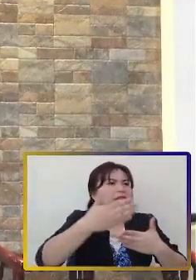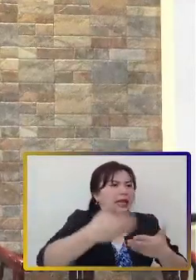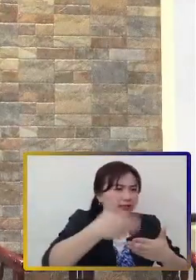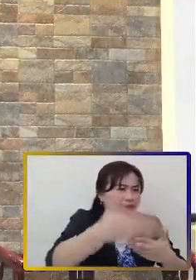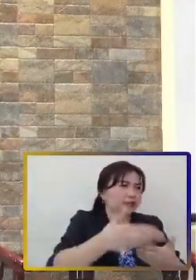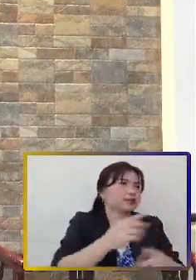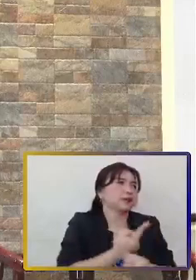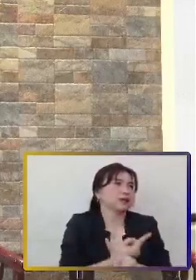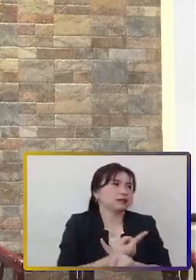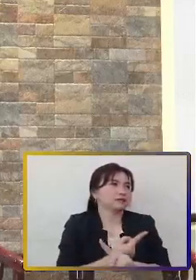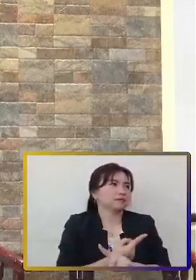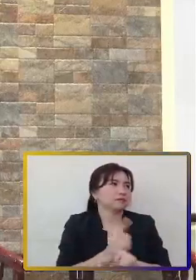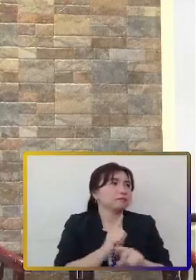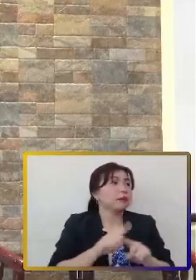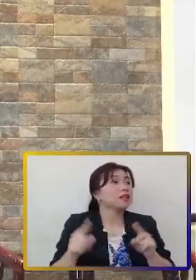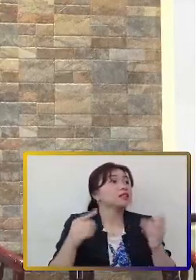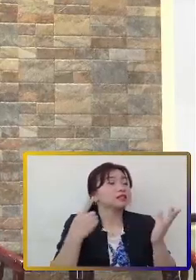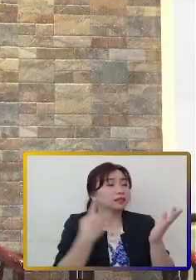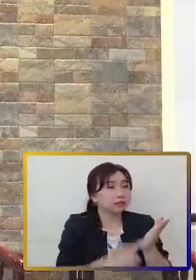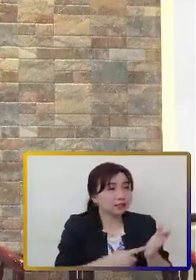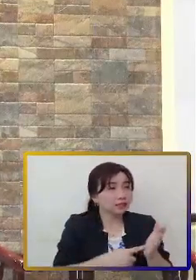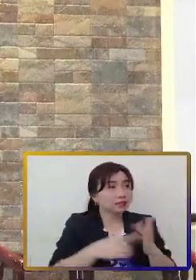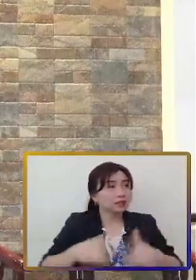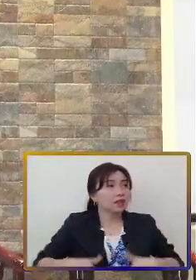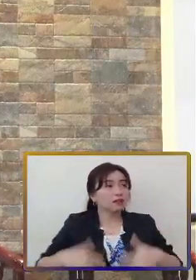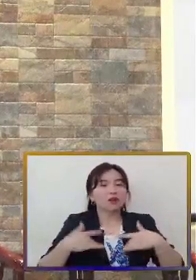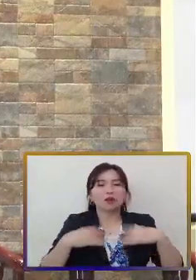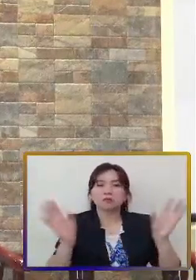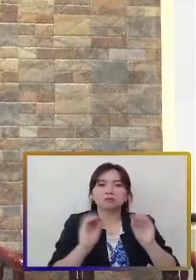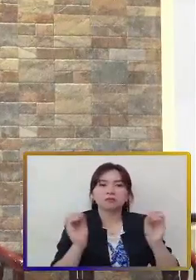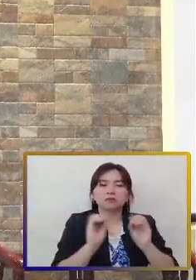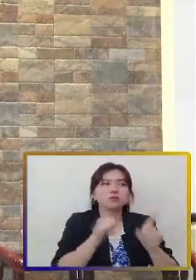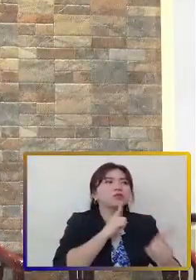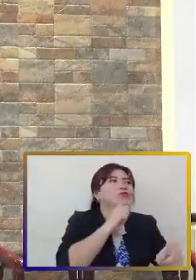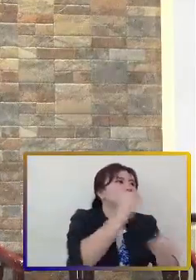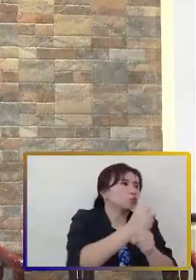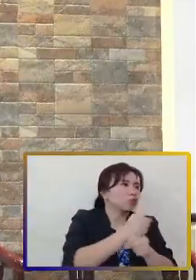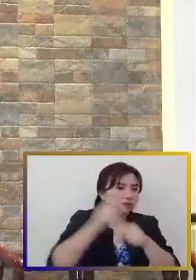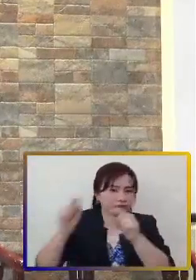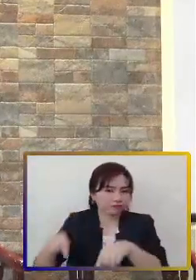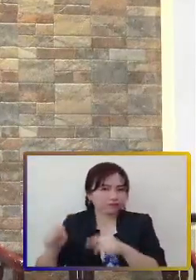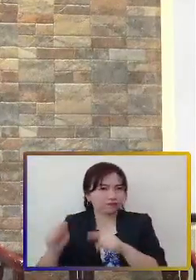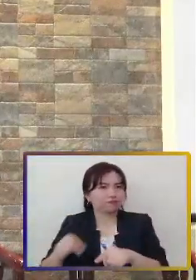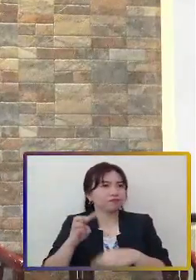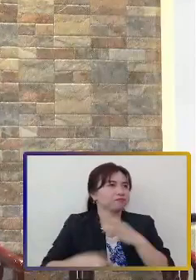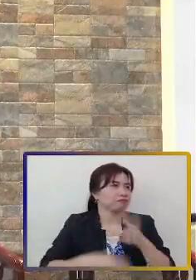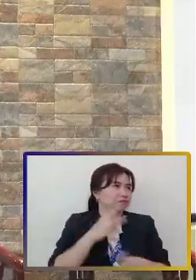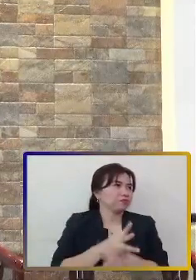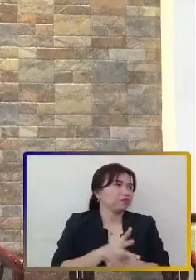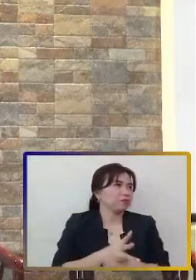kapatid in this life wala kang tiyak na maaasahan Hindi ka pwedeng magkaroon ng certain